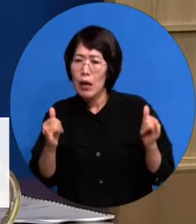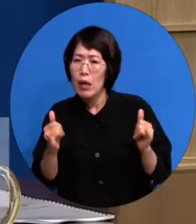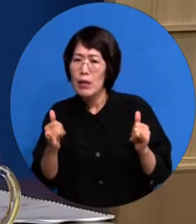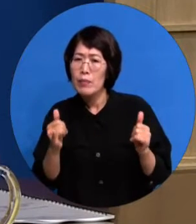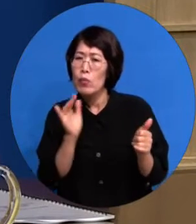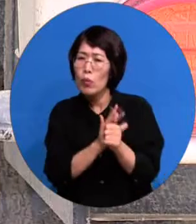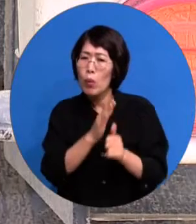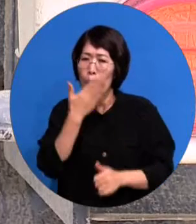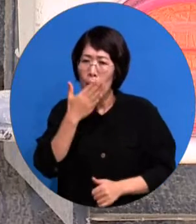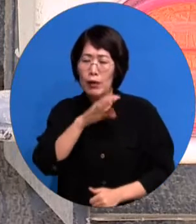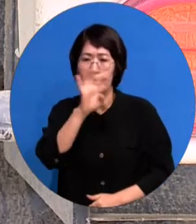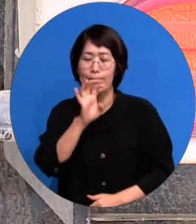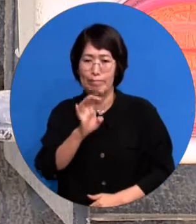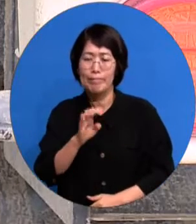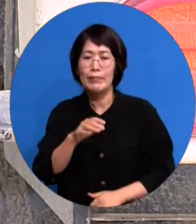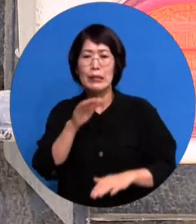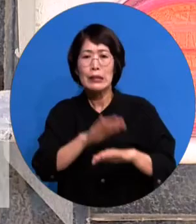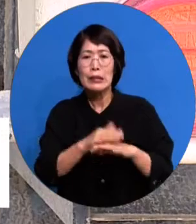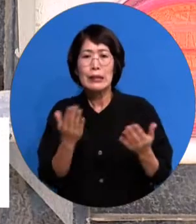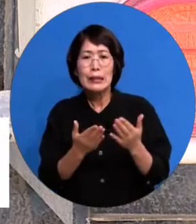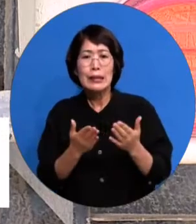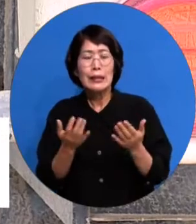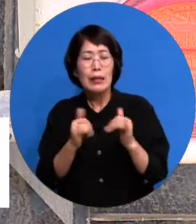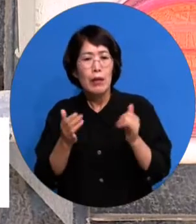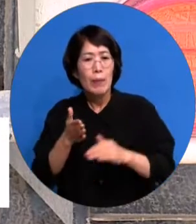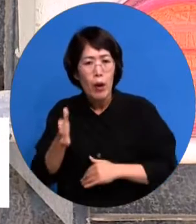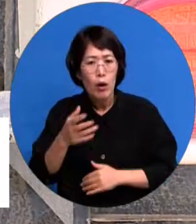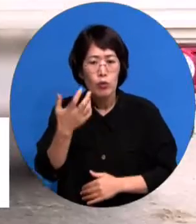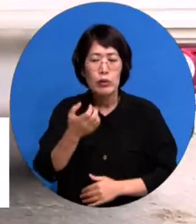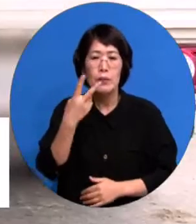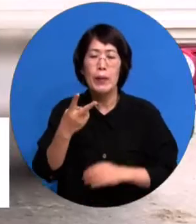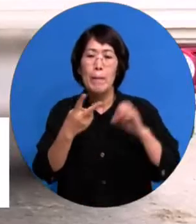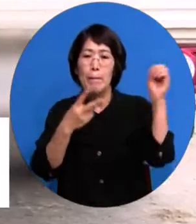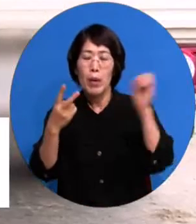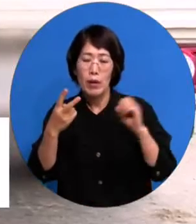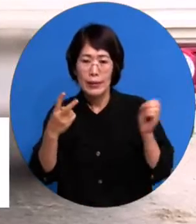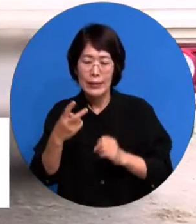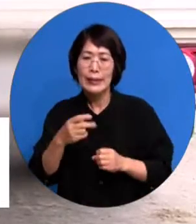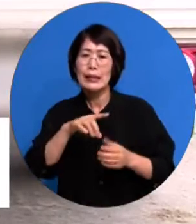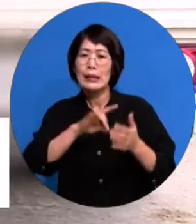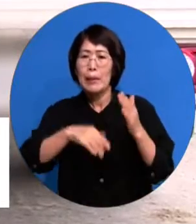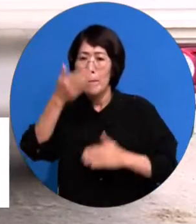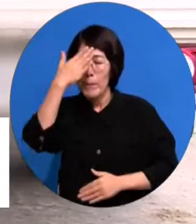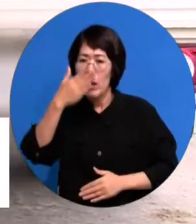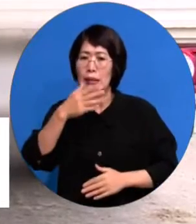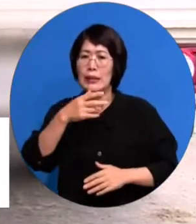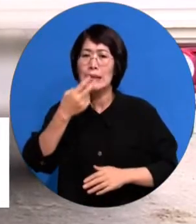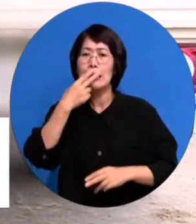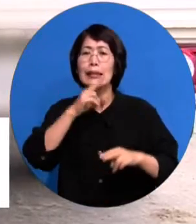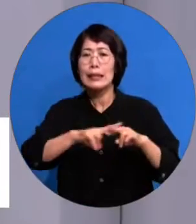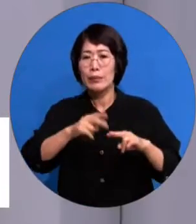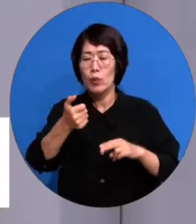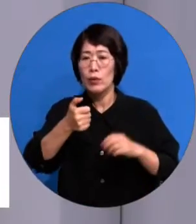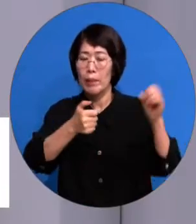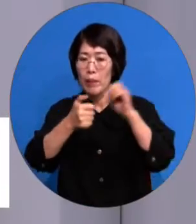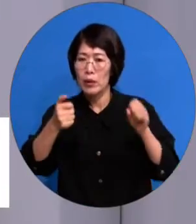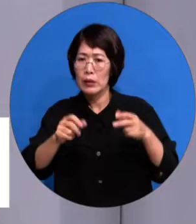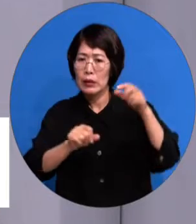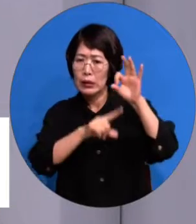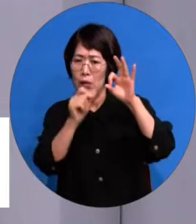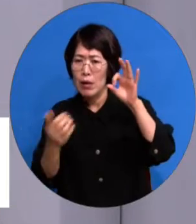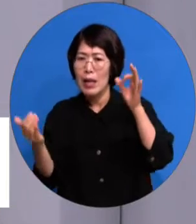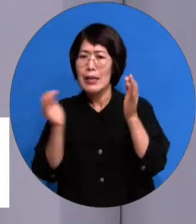미지수입니다. 농업 분야 예산 가운데 92%가 면세유 상승금액의 50%를